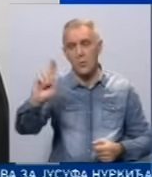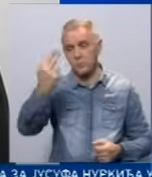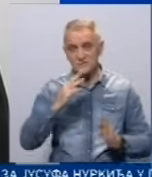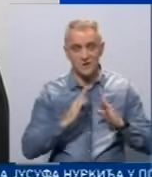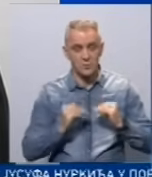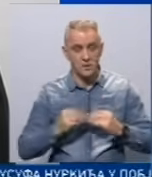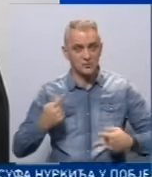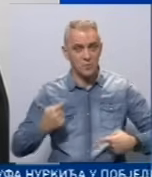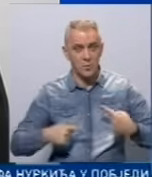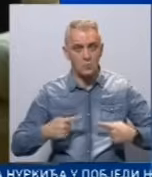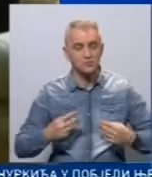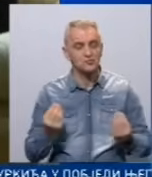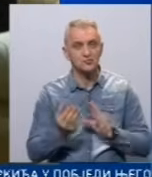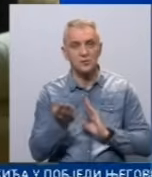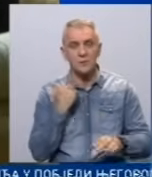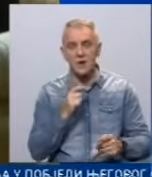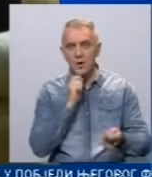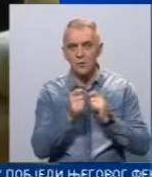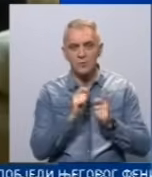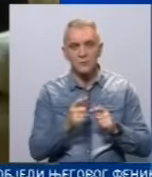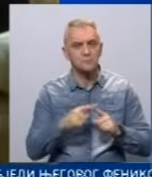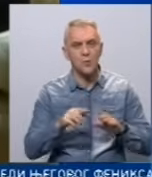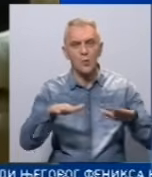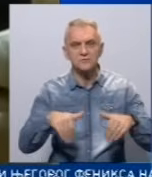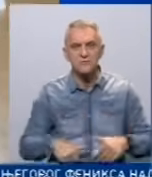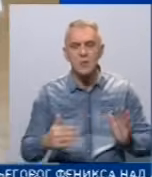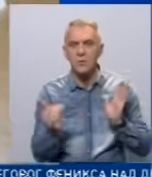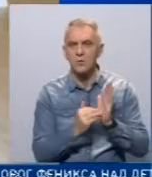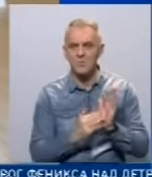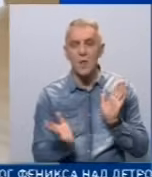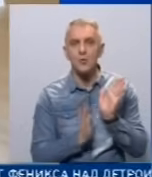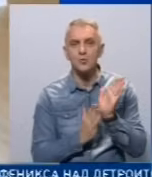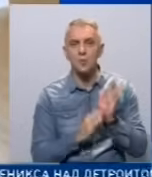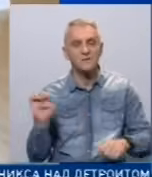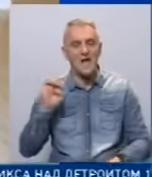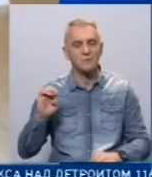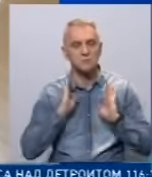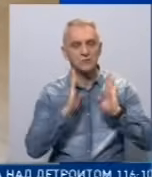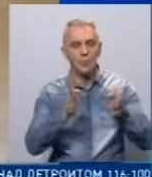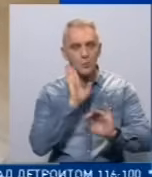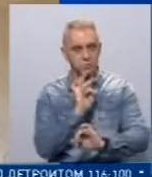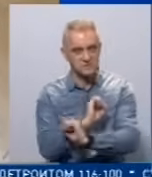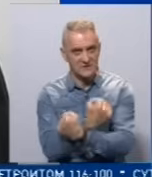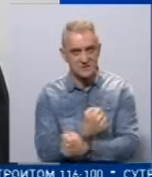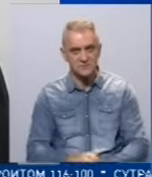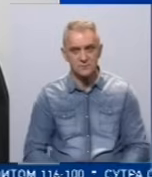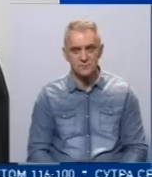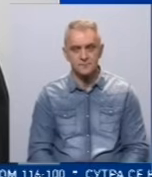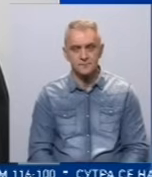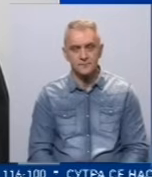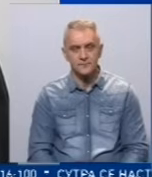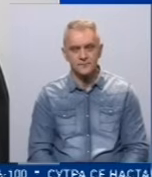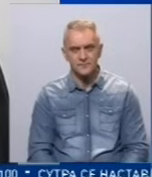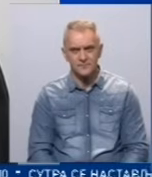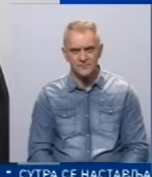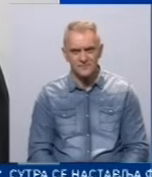domaće političare da se što prije dogovore oko usvajanja neophodnih akata za evropski put Bosne i Hercegovine.